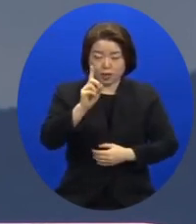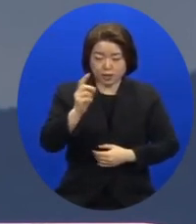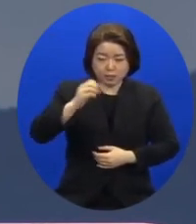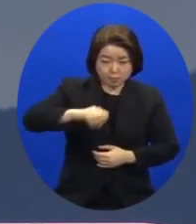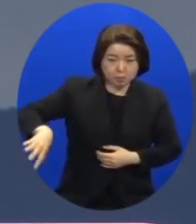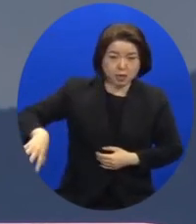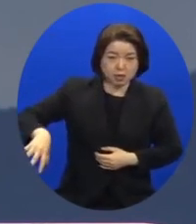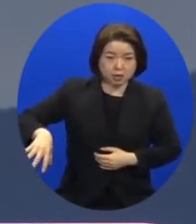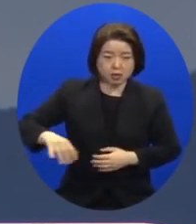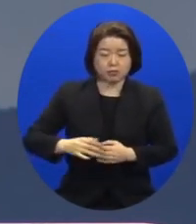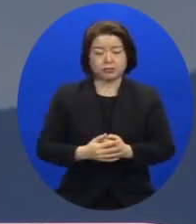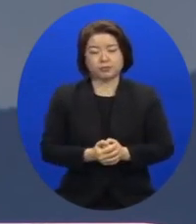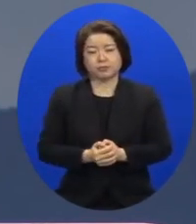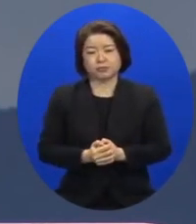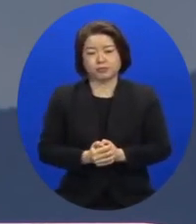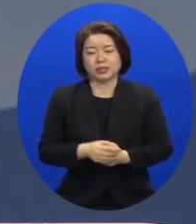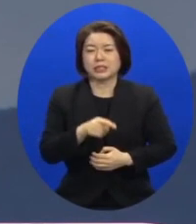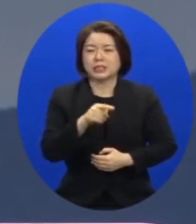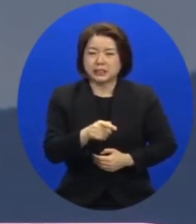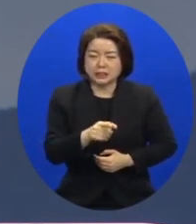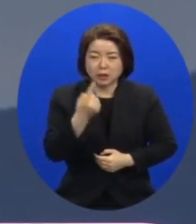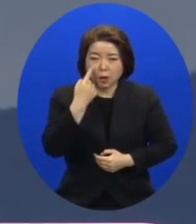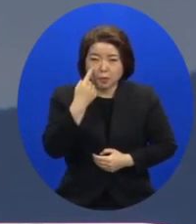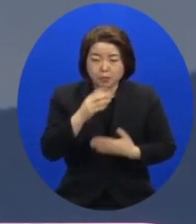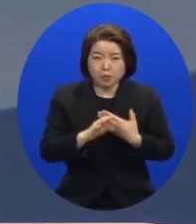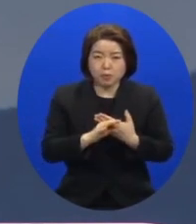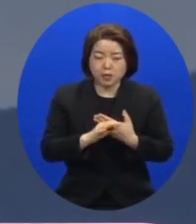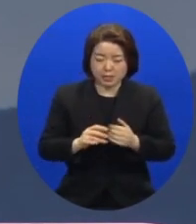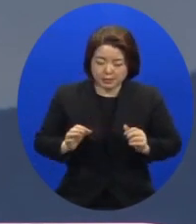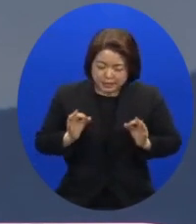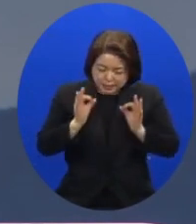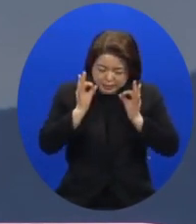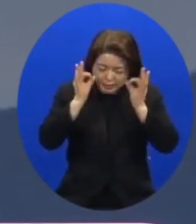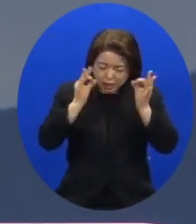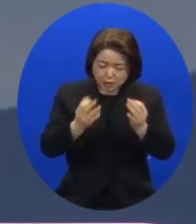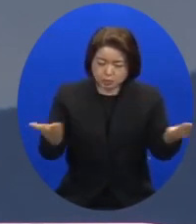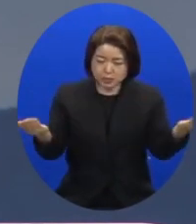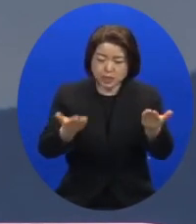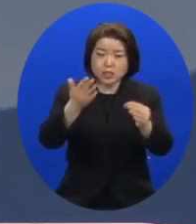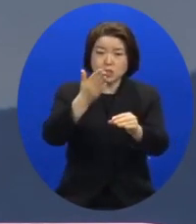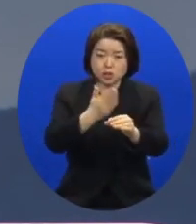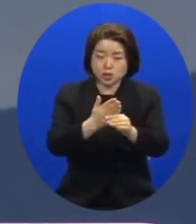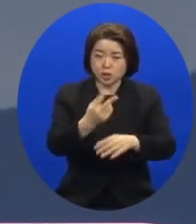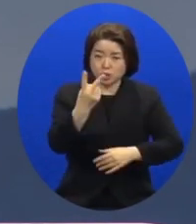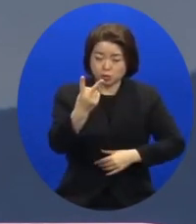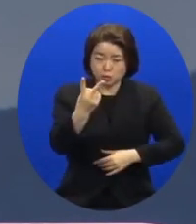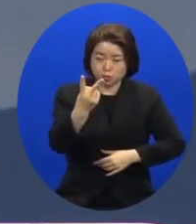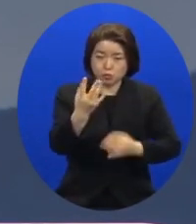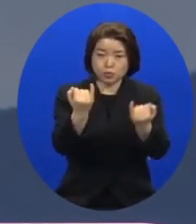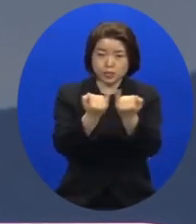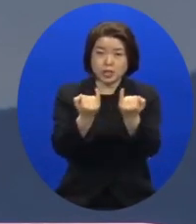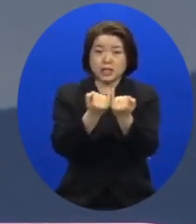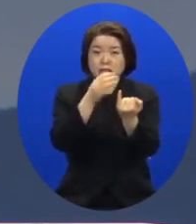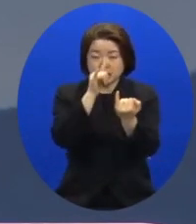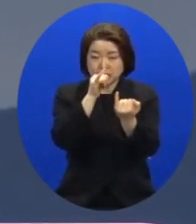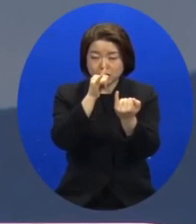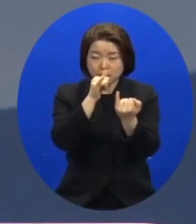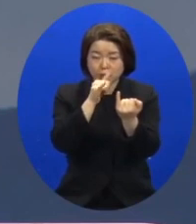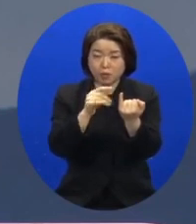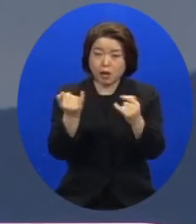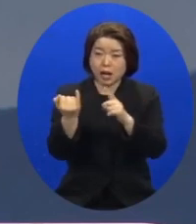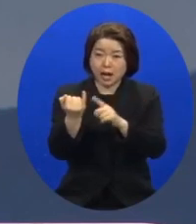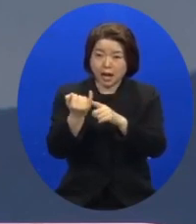당할 것이라 여기 보면 열심히 이 하던 두 여인이 있었습니다 한 요인은